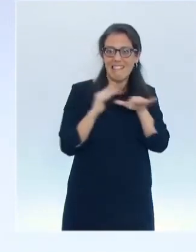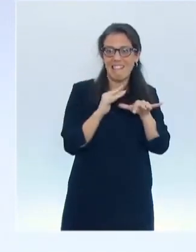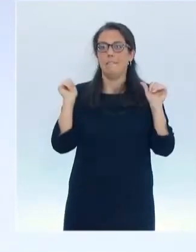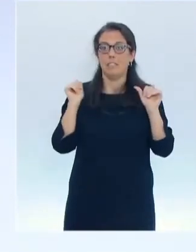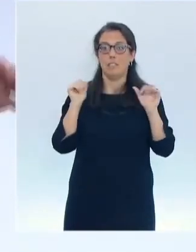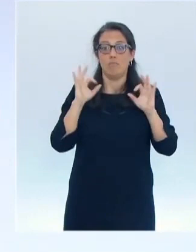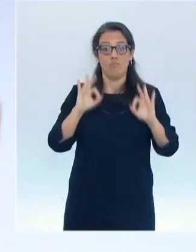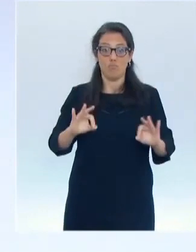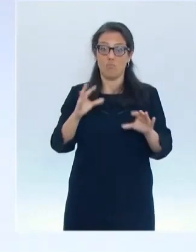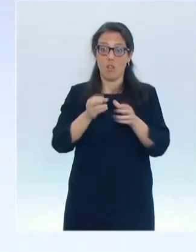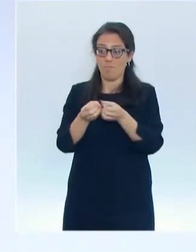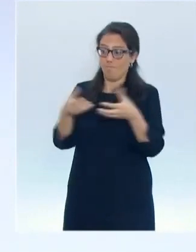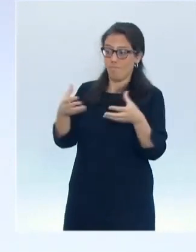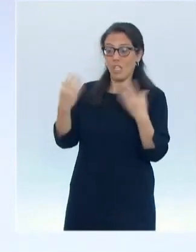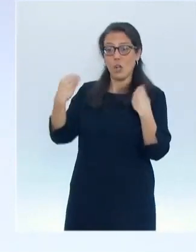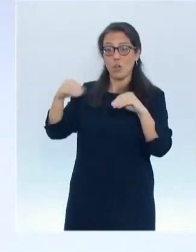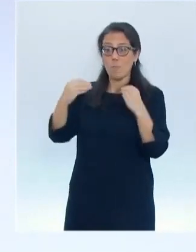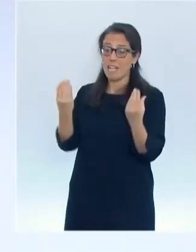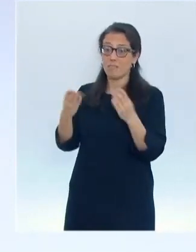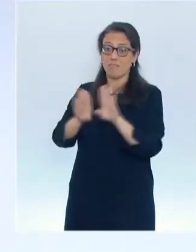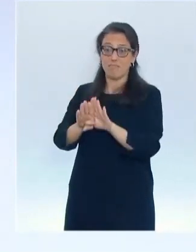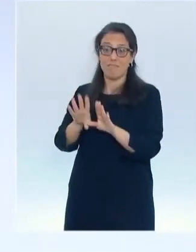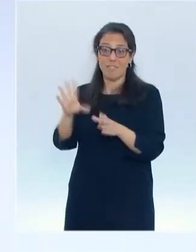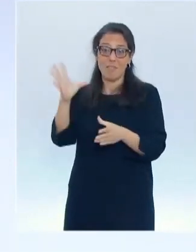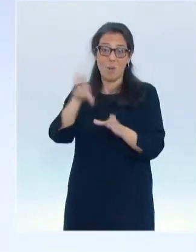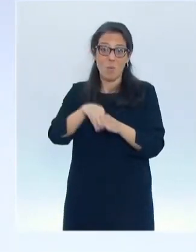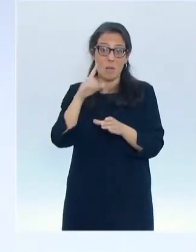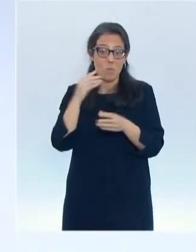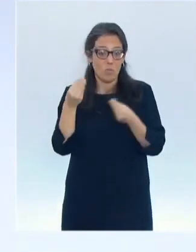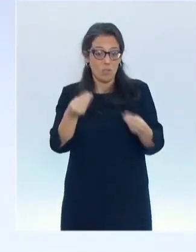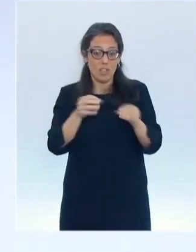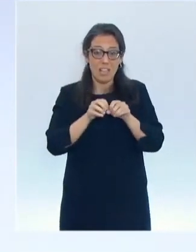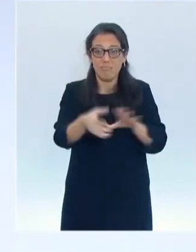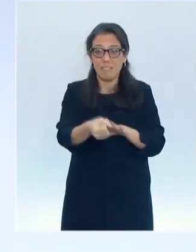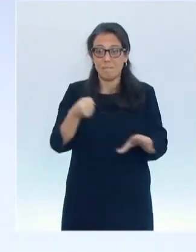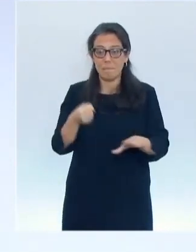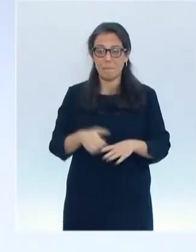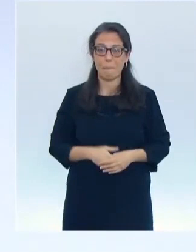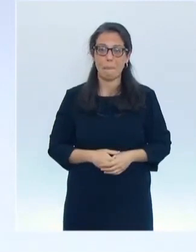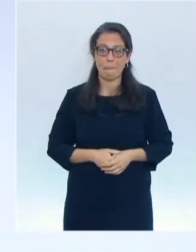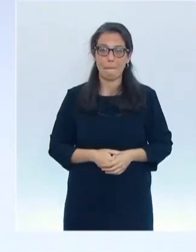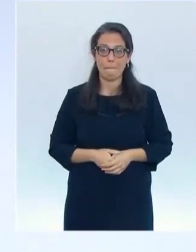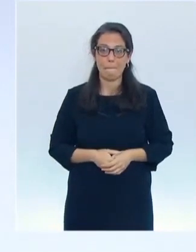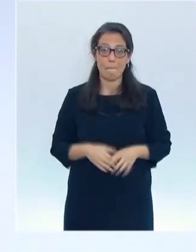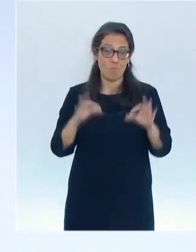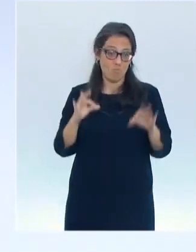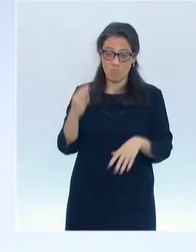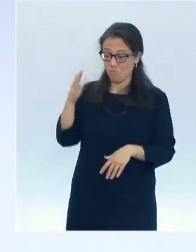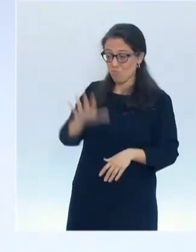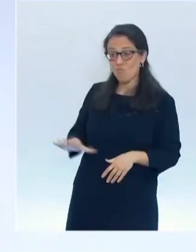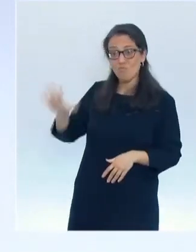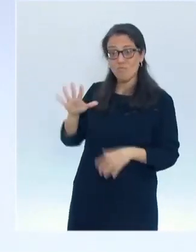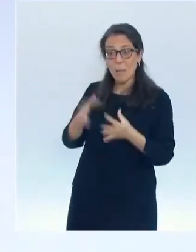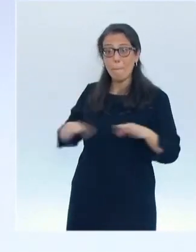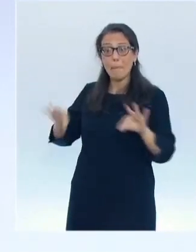et même la mairie consultés par le professeur raoult est en accord avec l'olympique de marseille ont eux aussi